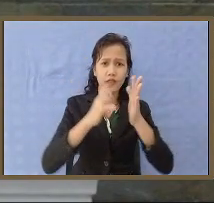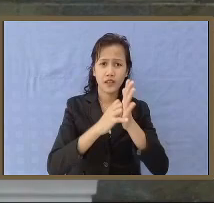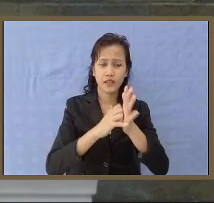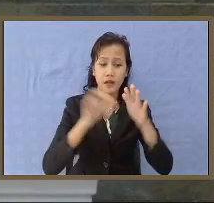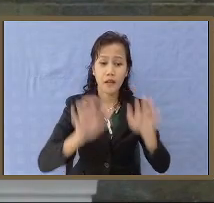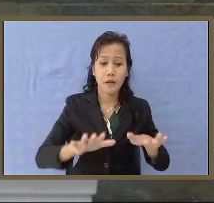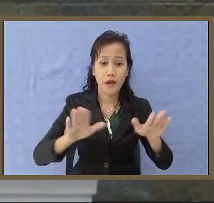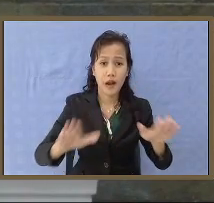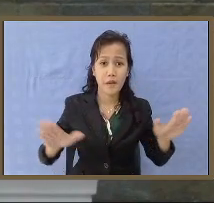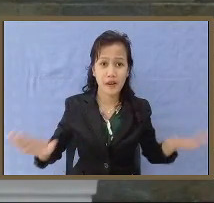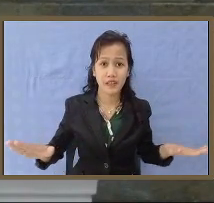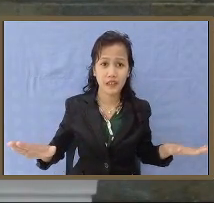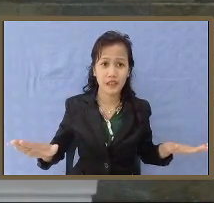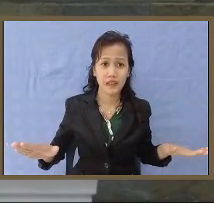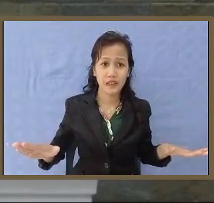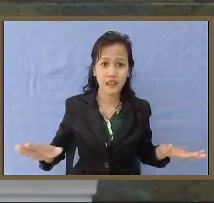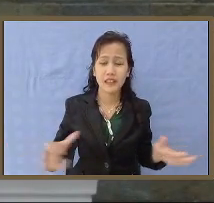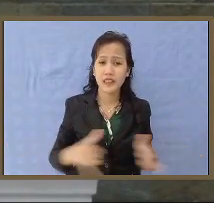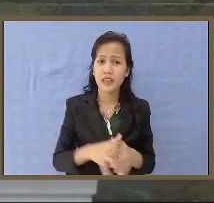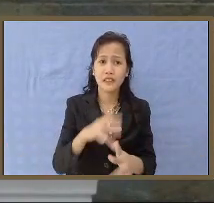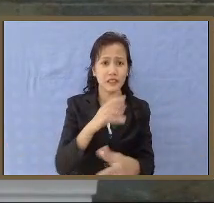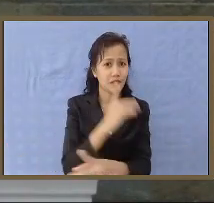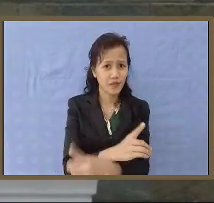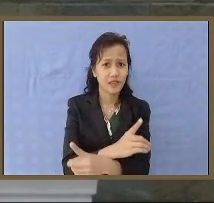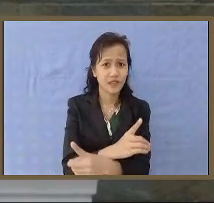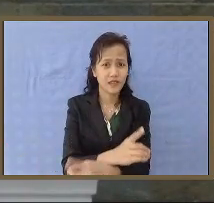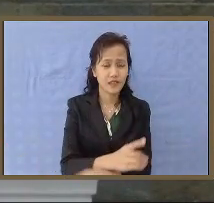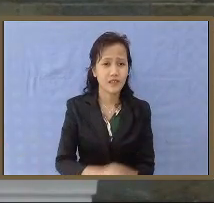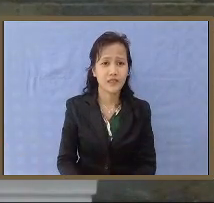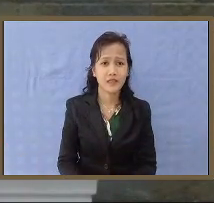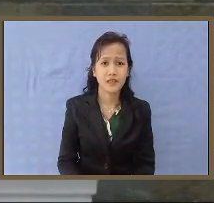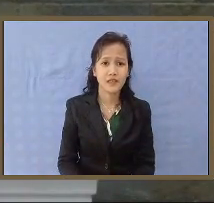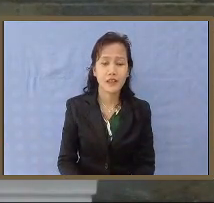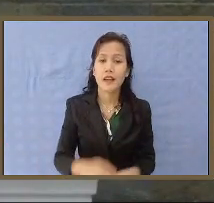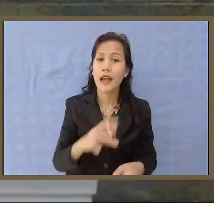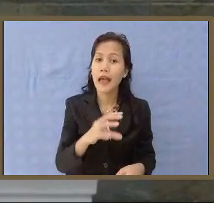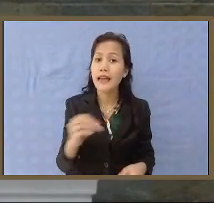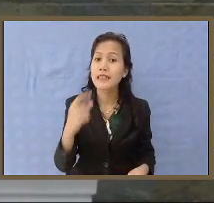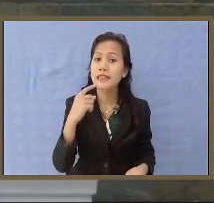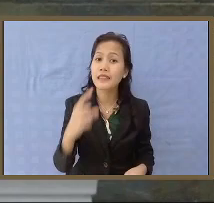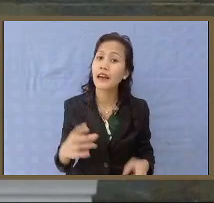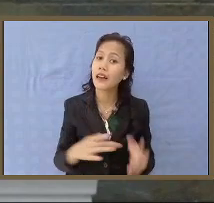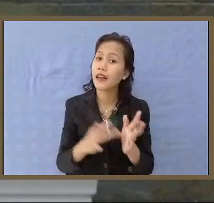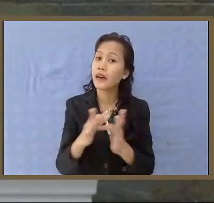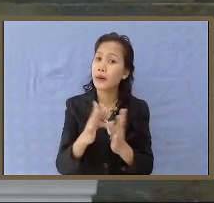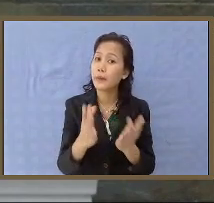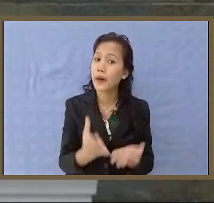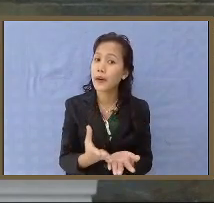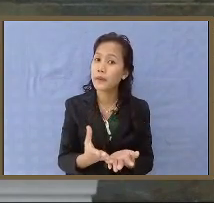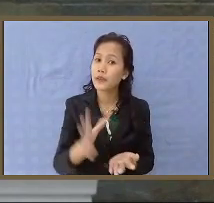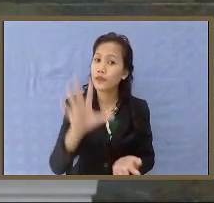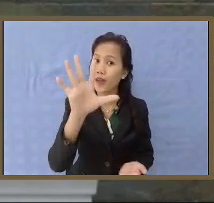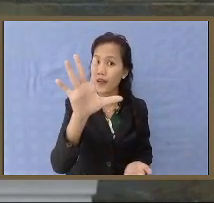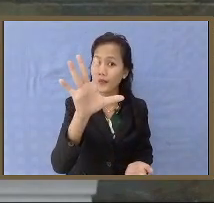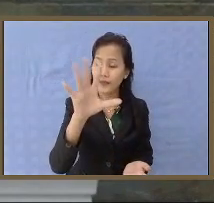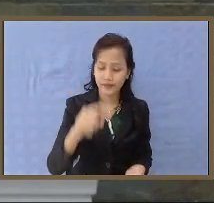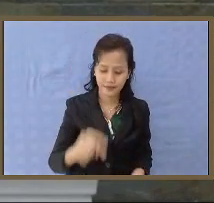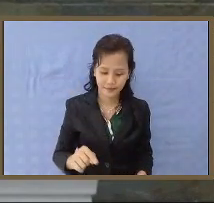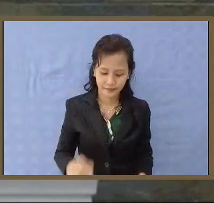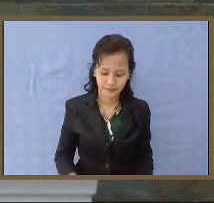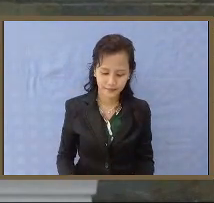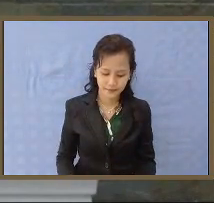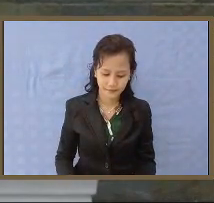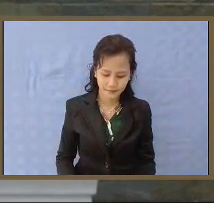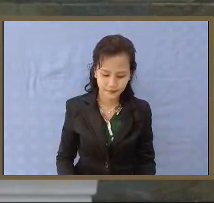anak natin, mga kapatid, ay depensa rin po natin, mga kapatid. And sabi ng Biblia sa verse number 5, happy is the man that hath his